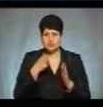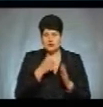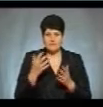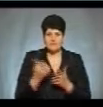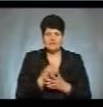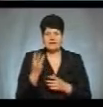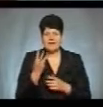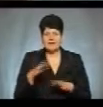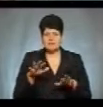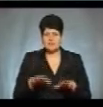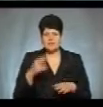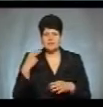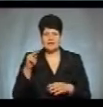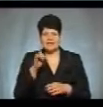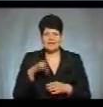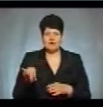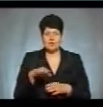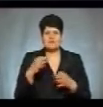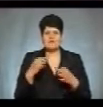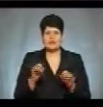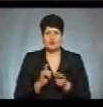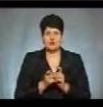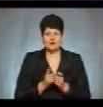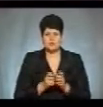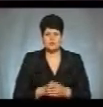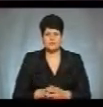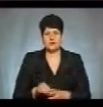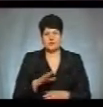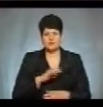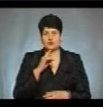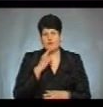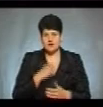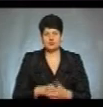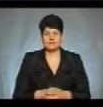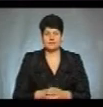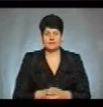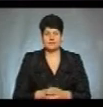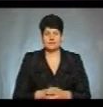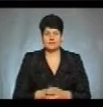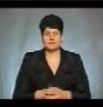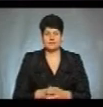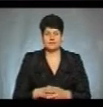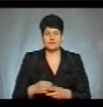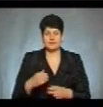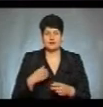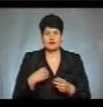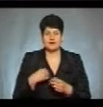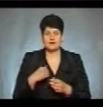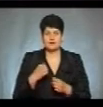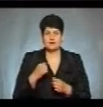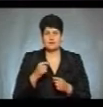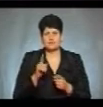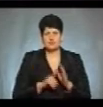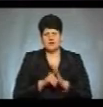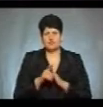виборола третє місце на чемпіонаті Європи з вільної боротьби. Було важко і не перемогла. Спочатку